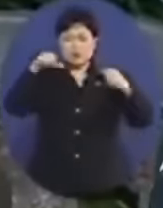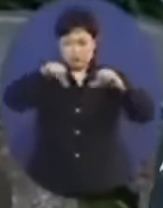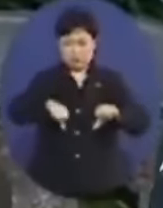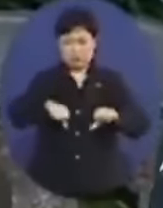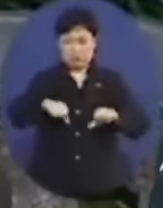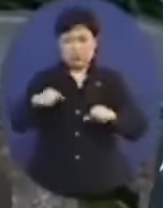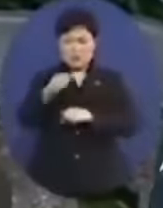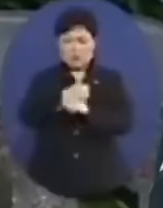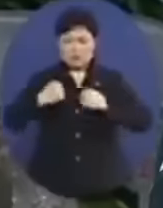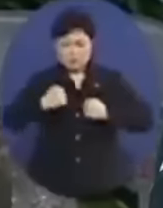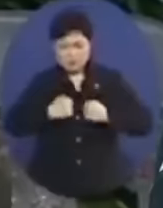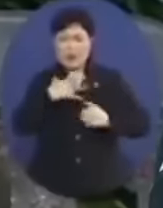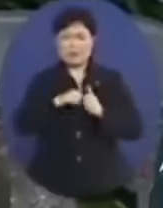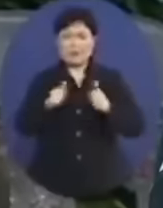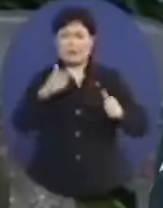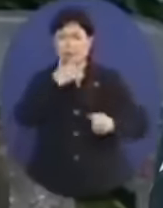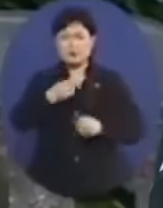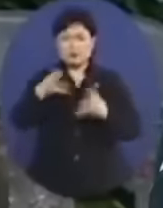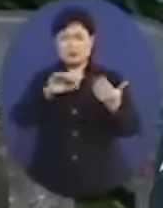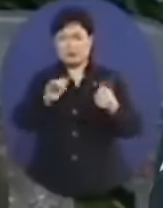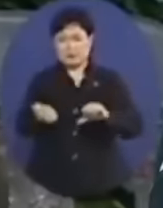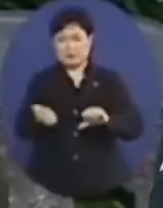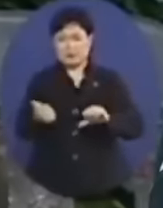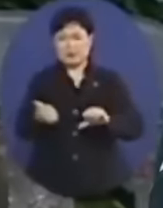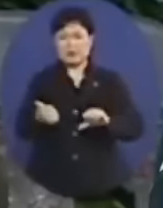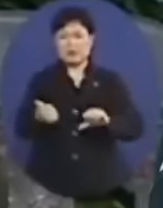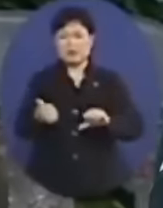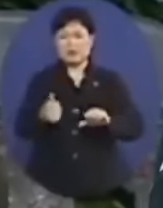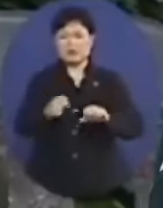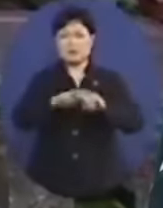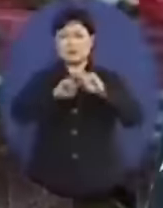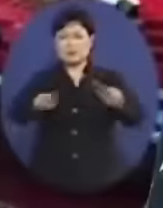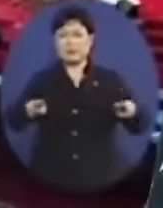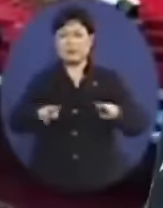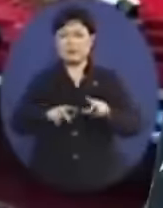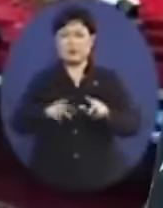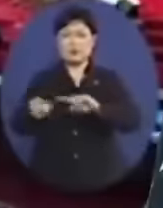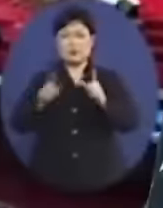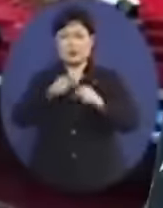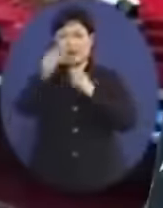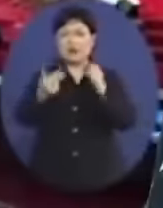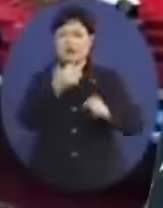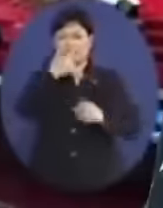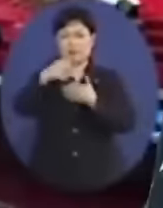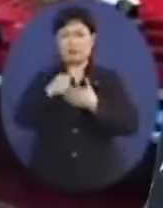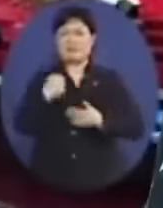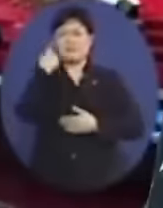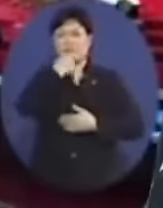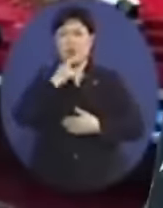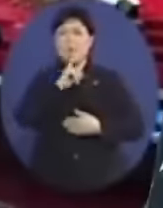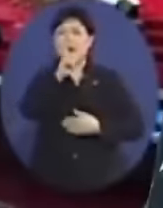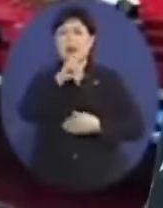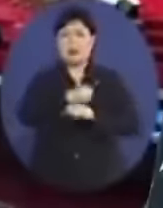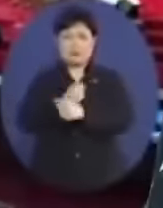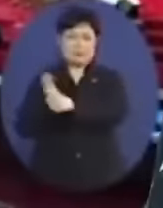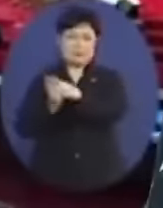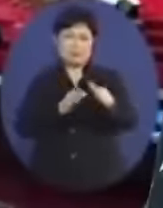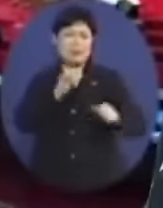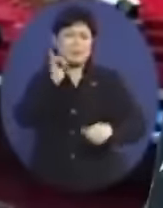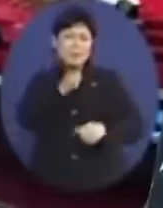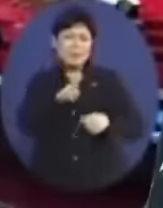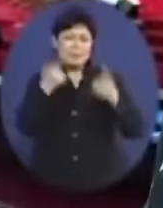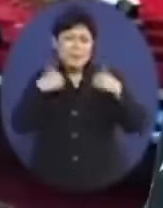주셨다 아멘 제가 사망과 음부를 실패하시고 부활과 영생을 내게 주셨다 그걸 자꾸 입으로 외우시오 아멘 매일같이